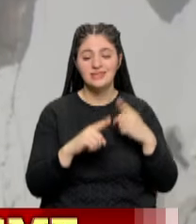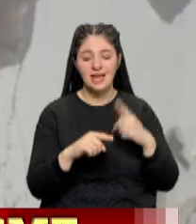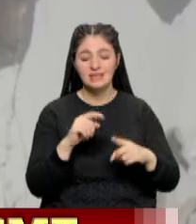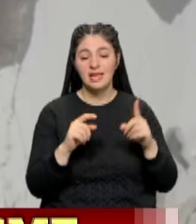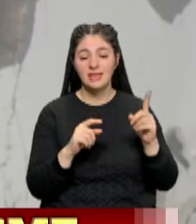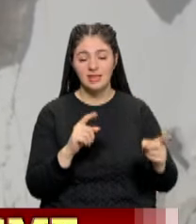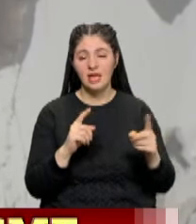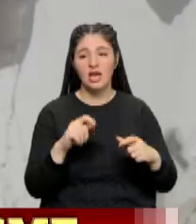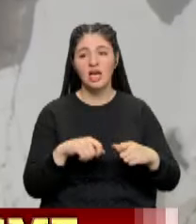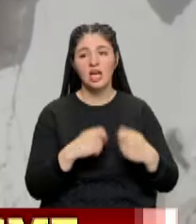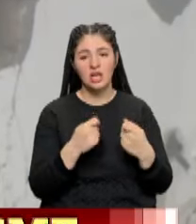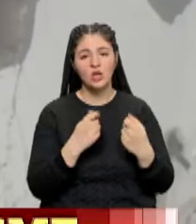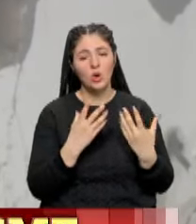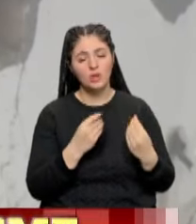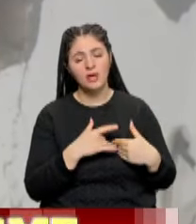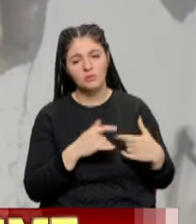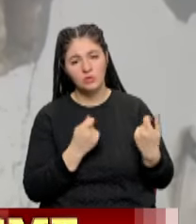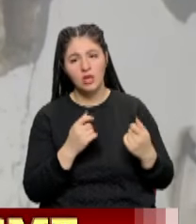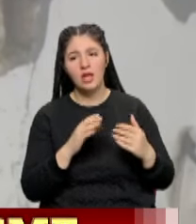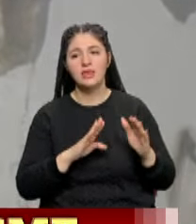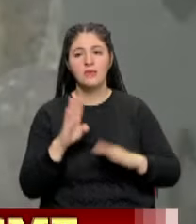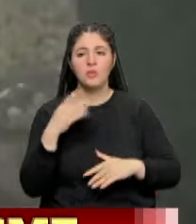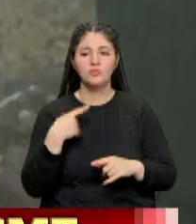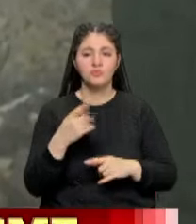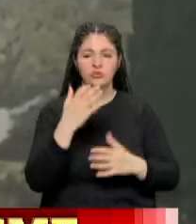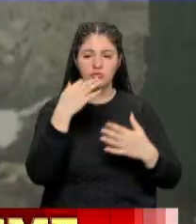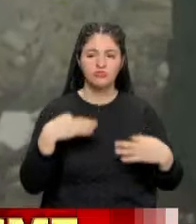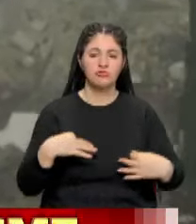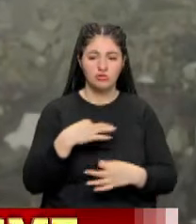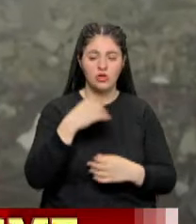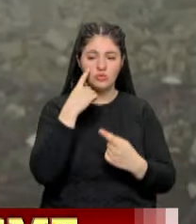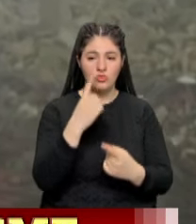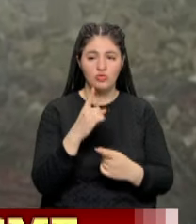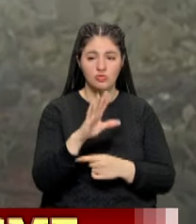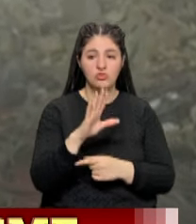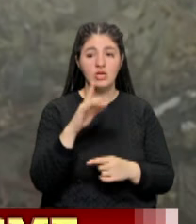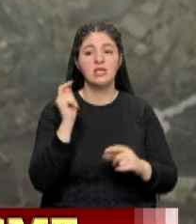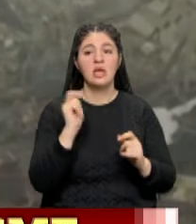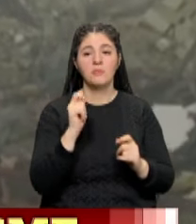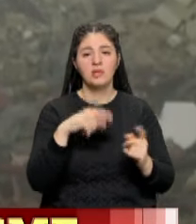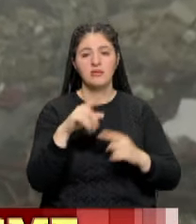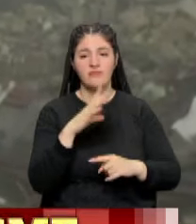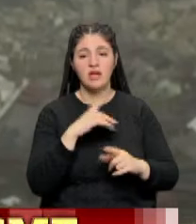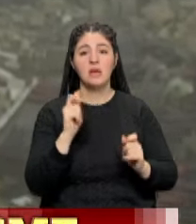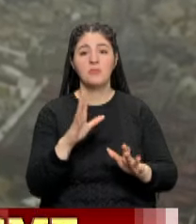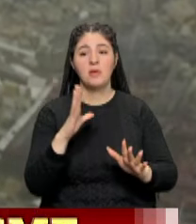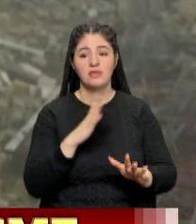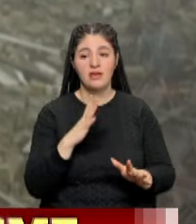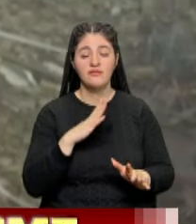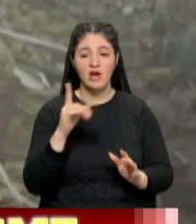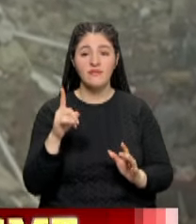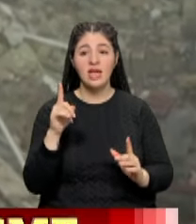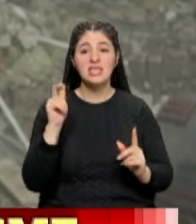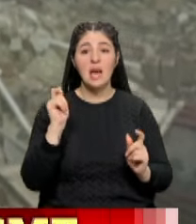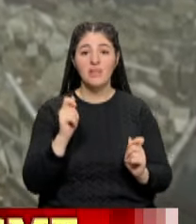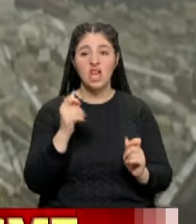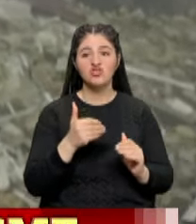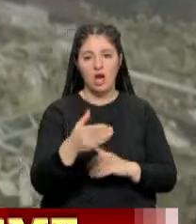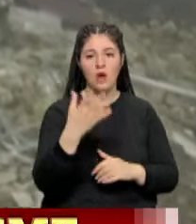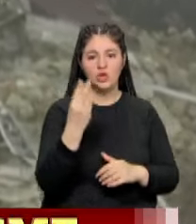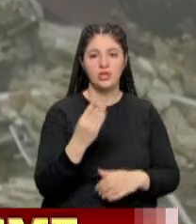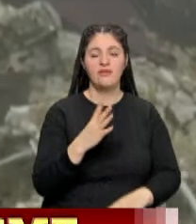Siyaseten kırıklıklar da olabilir. Demokrasilerde biz bunu saygıyla karşılarız. Yapılanlar var, yapılmayanlar var ve yapılacak